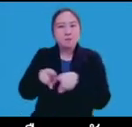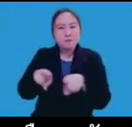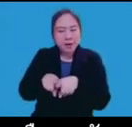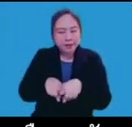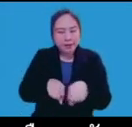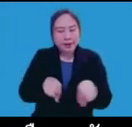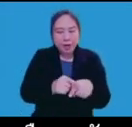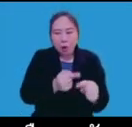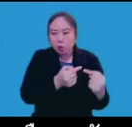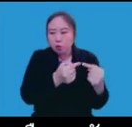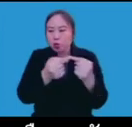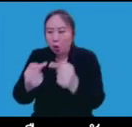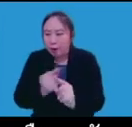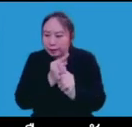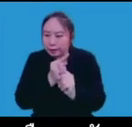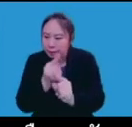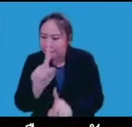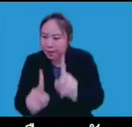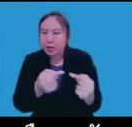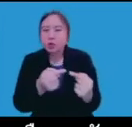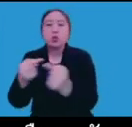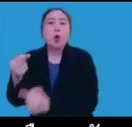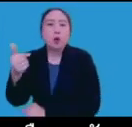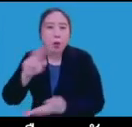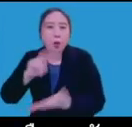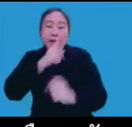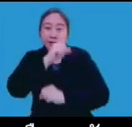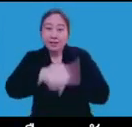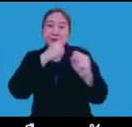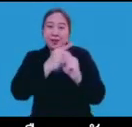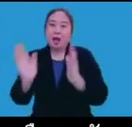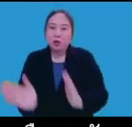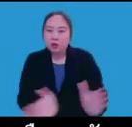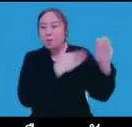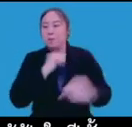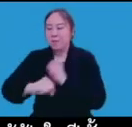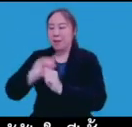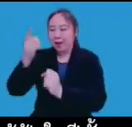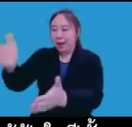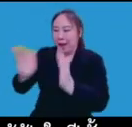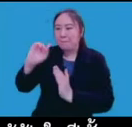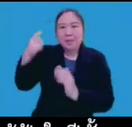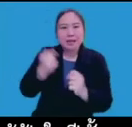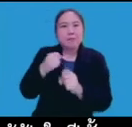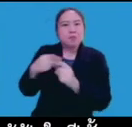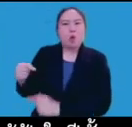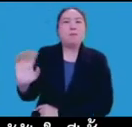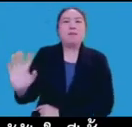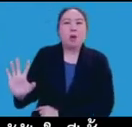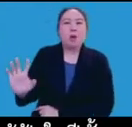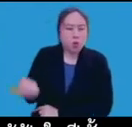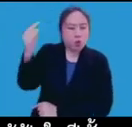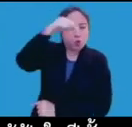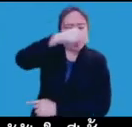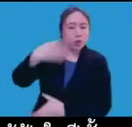มีการติดตามต่อเนื่องได้นะครับไม่ใช่ว่าพอเสร็จปีแล้วจบไปแล้วก็มารับเป้าปีใหม่แล้วก็ทำต่อนะครับพอจะ